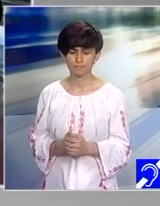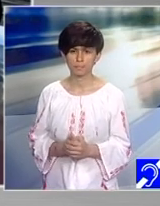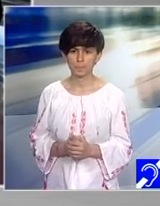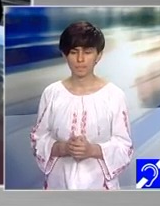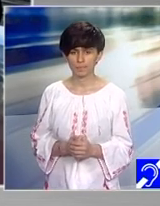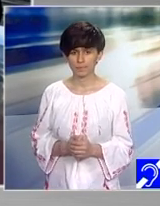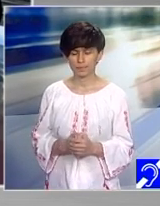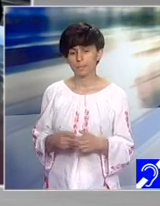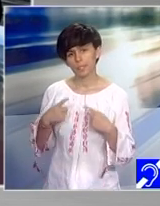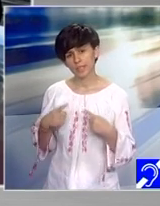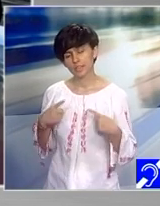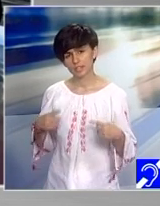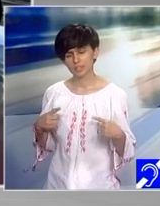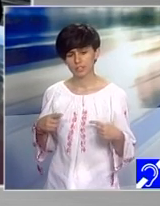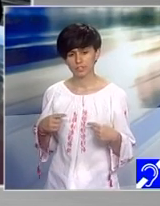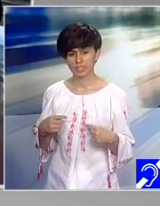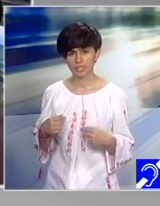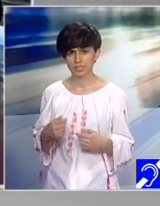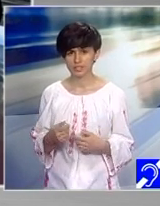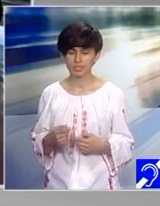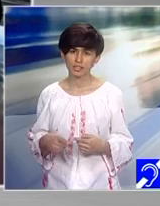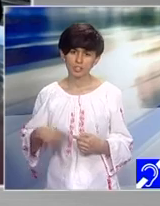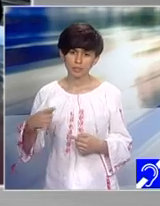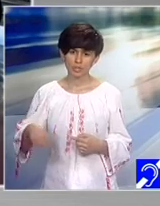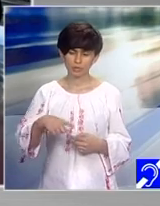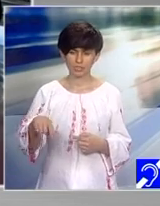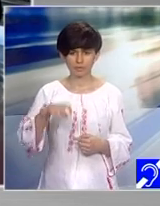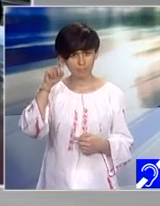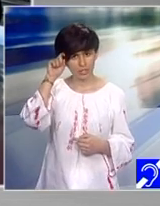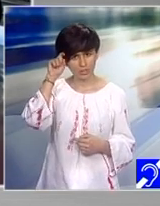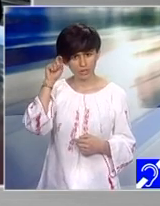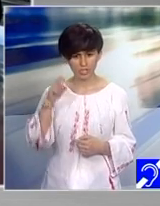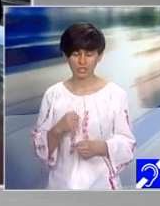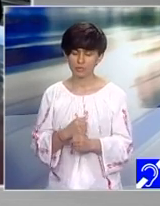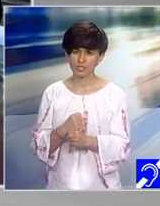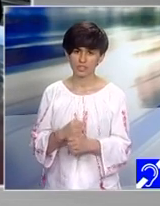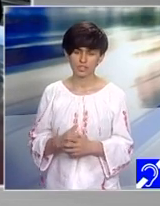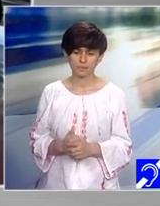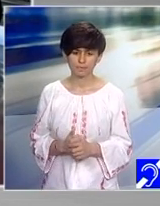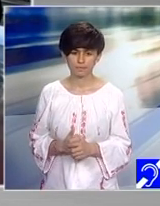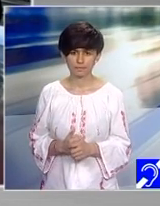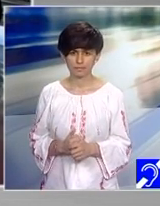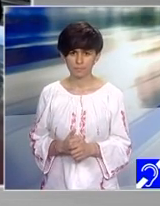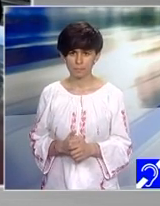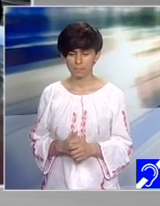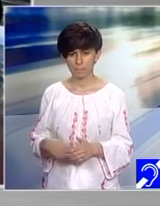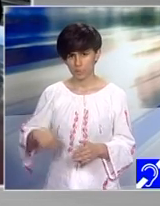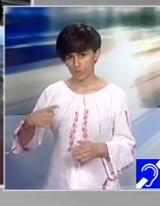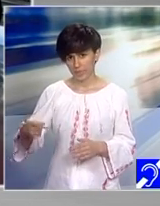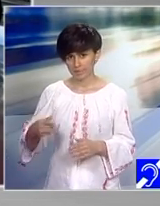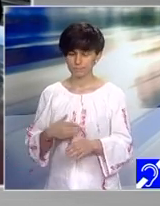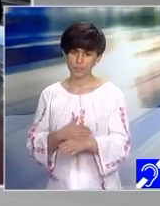diferențiat, așa după cum ne convine nou. Apoi, mai intervine, pentru că vorbeam